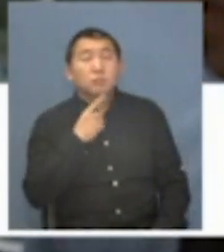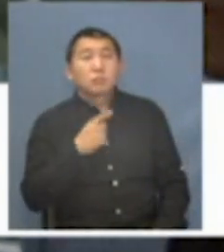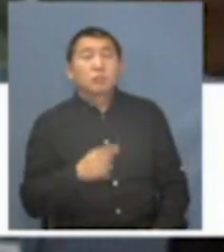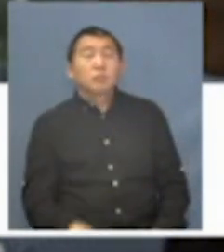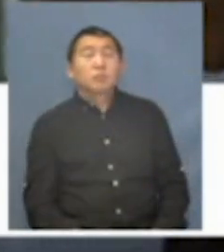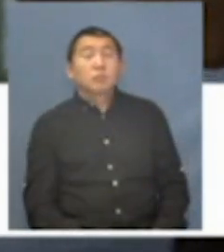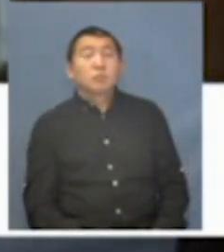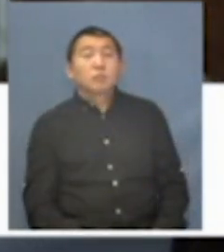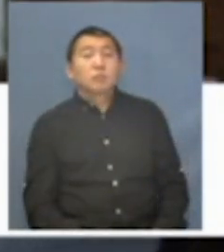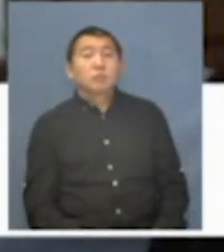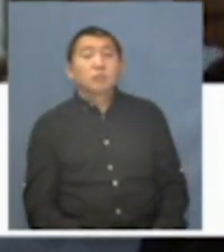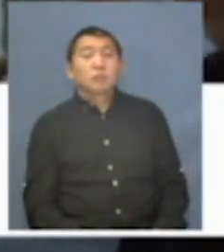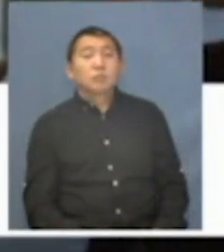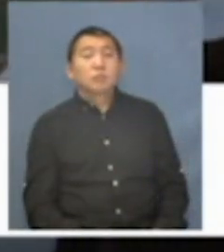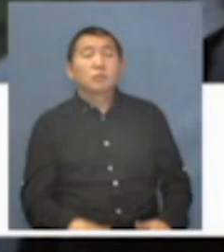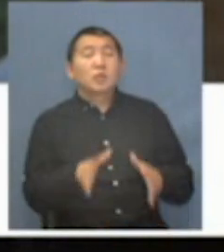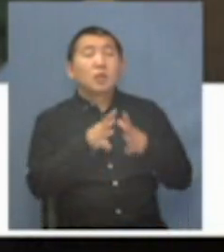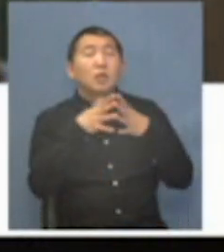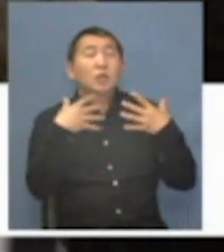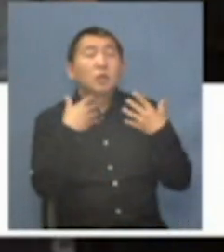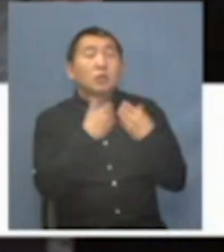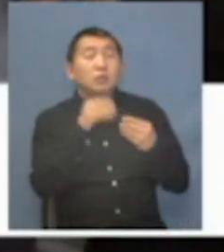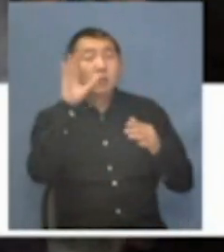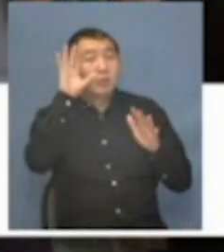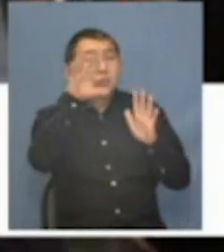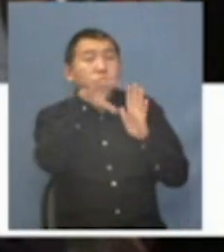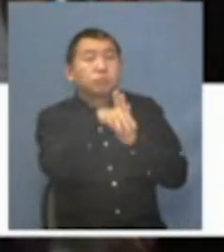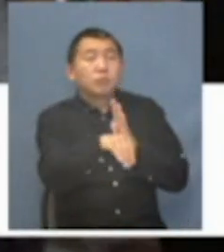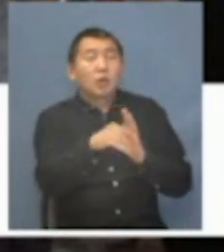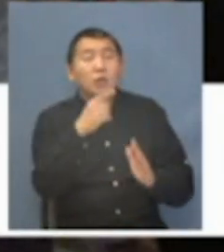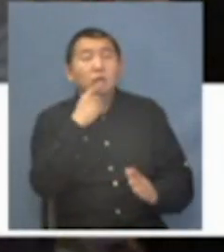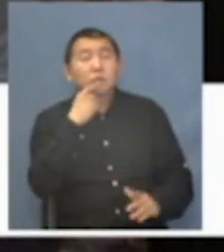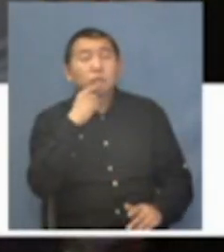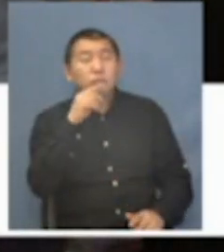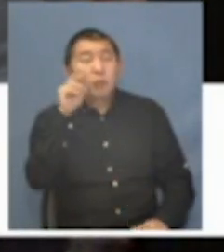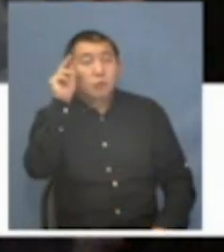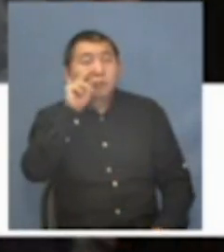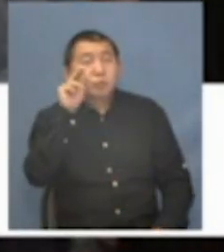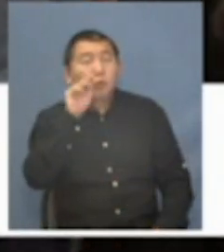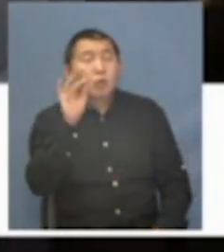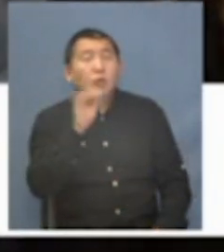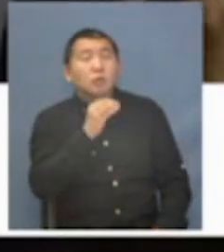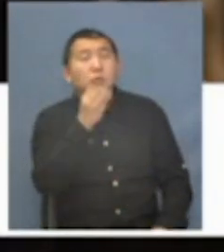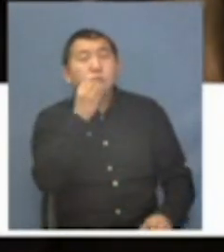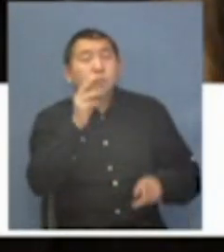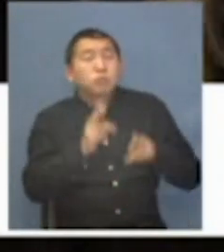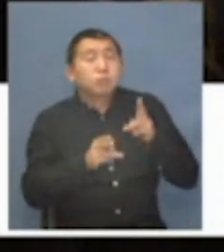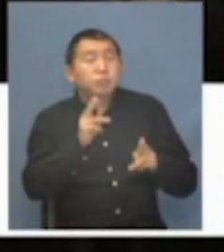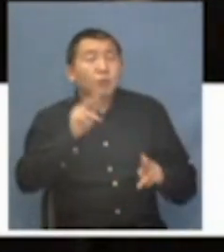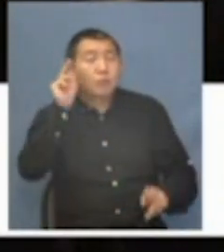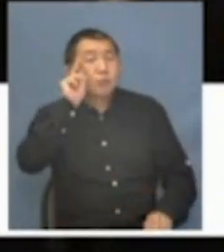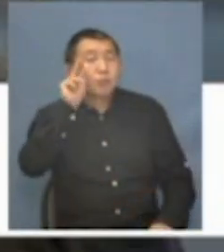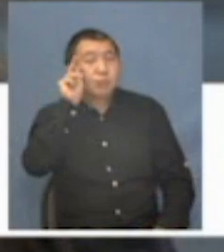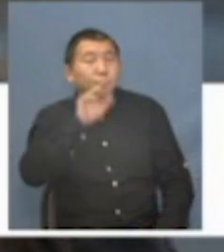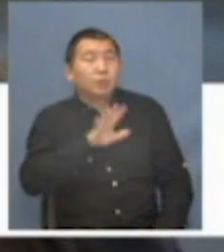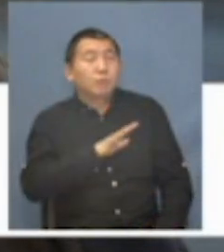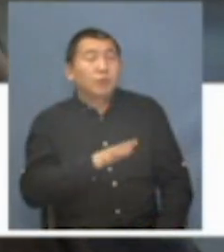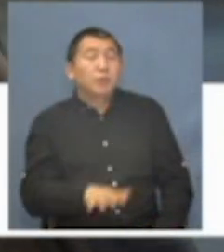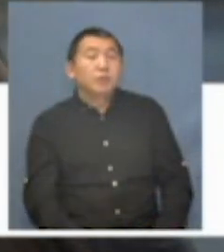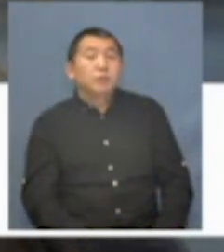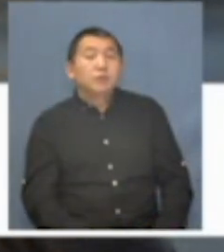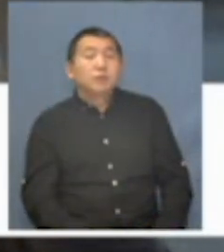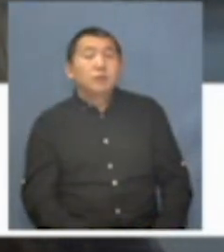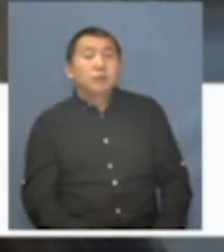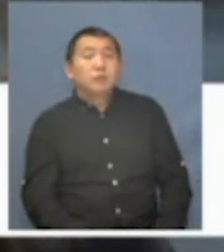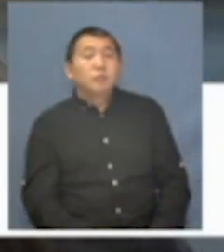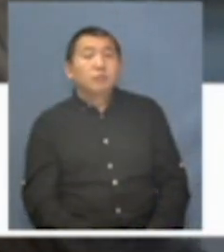Қонақжай отбасына келіп қоныстанған жасөспірімдер тілменгерумен қатар ұлттық тағамдарды да жасауды үйреніп үлгерген. Мен